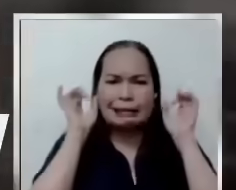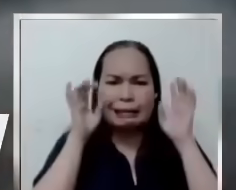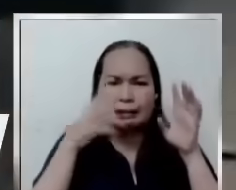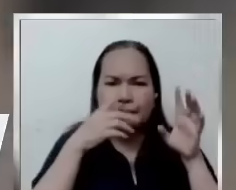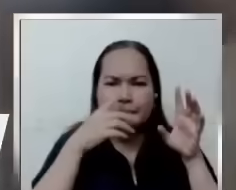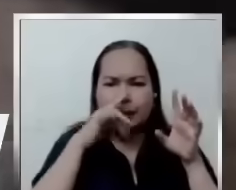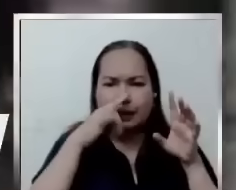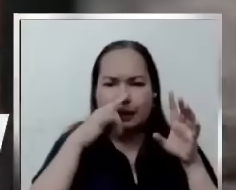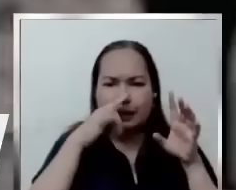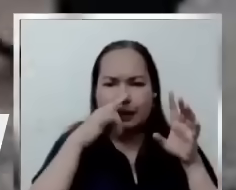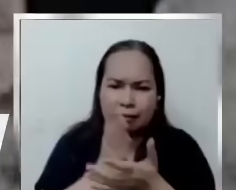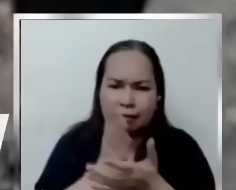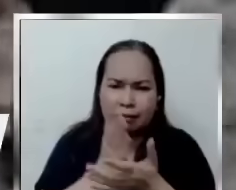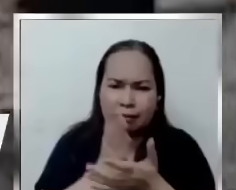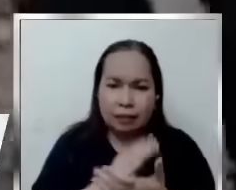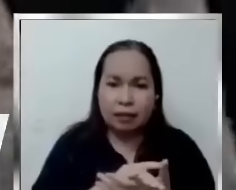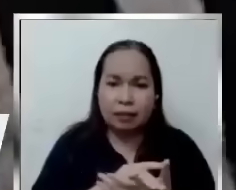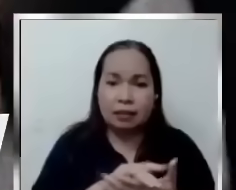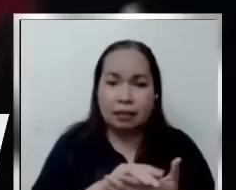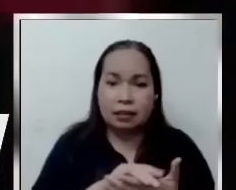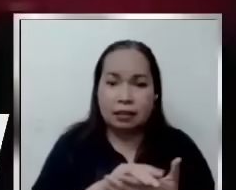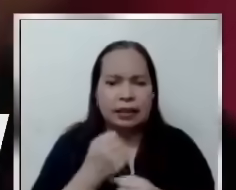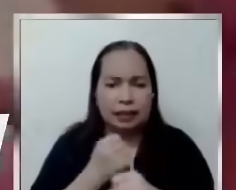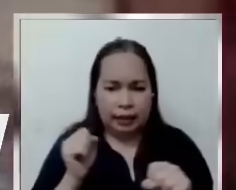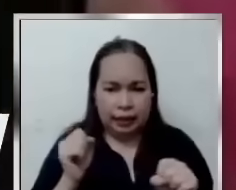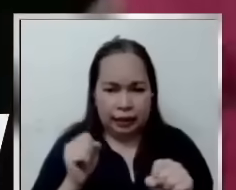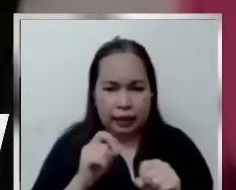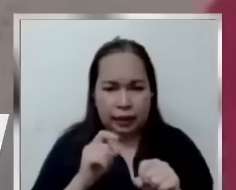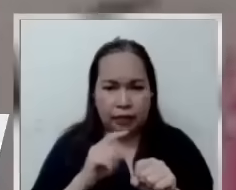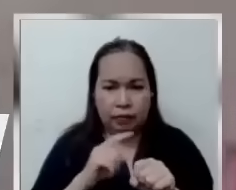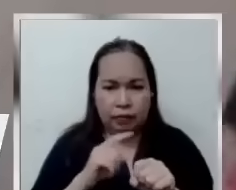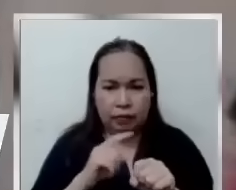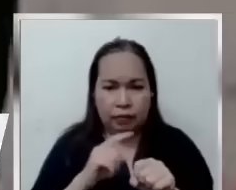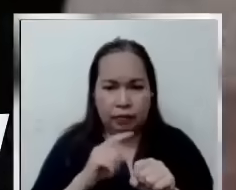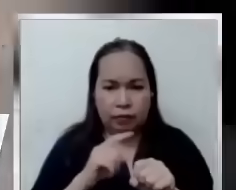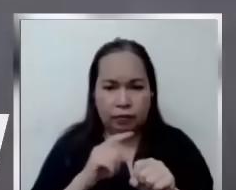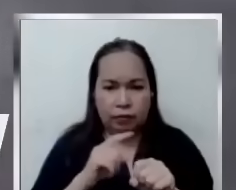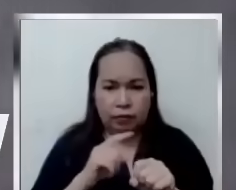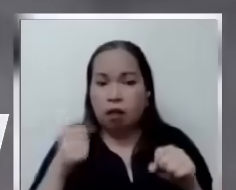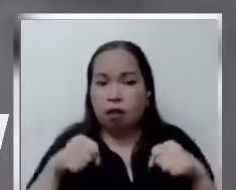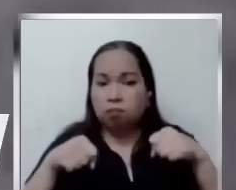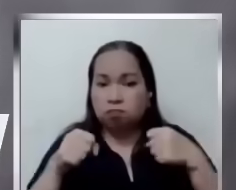Nasa ligtas silang kalagayan nang pigilan ng ibang residente at tricycle driver.